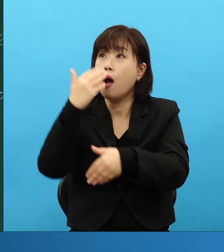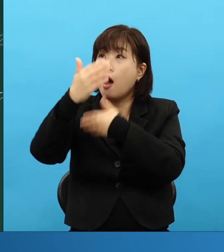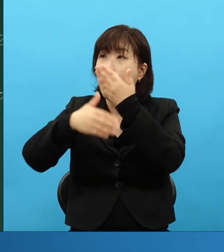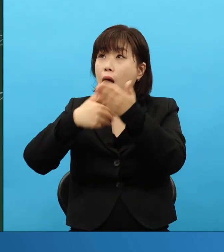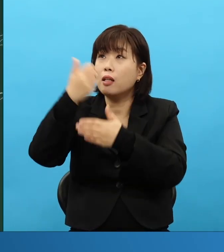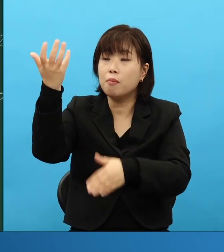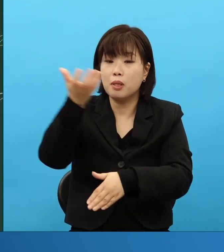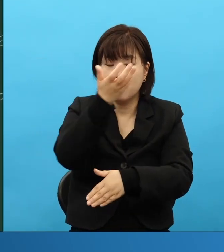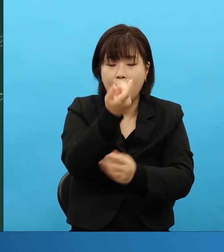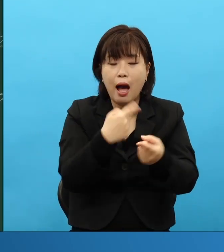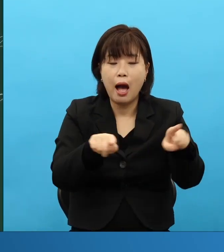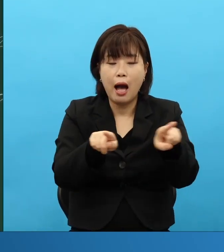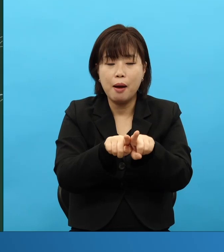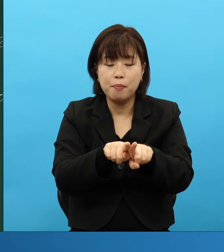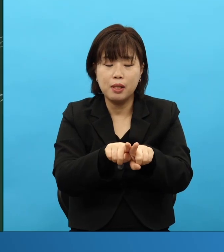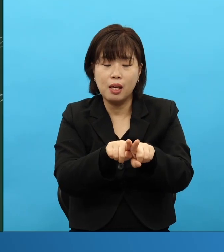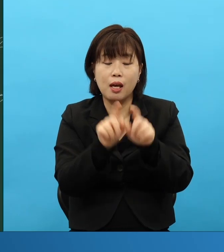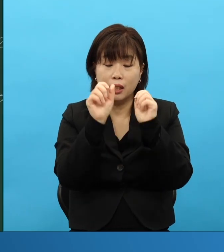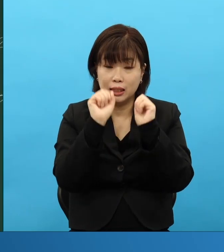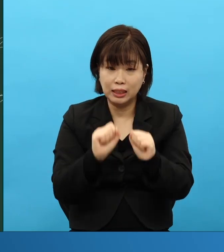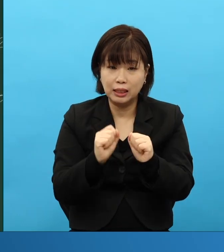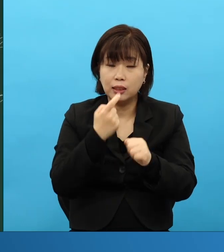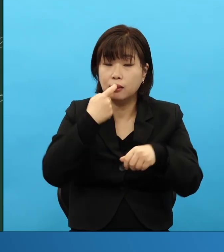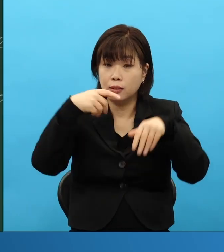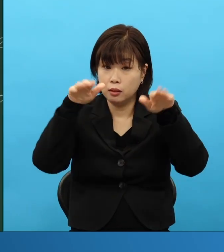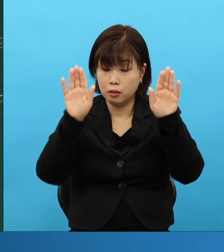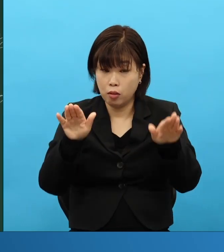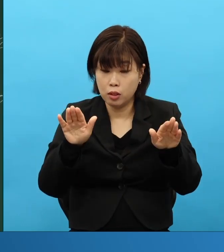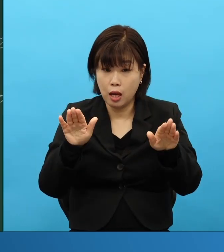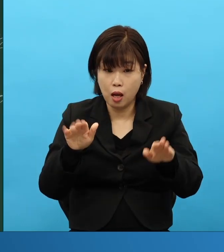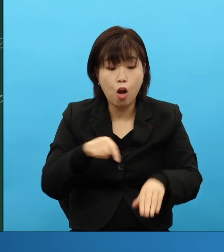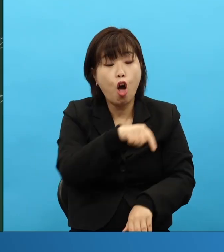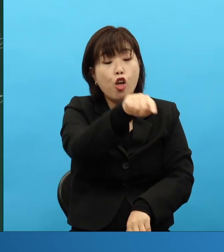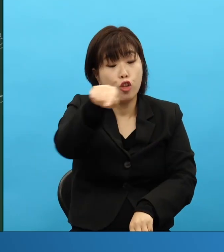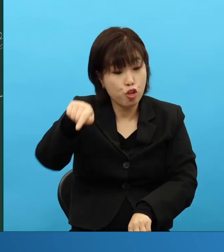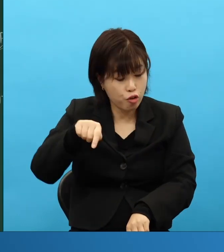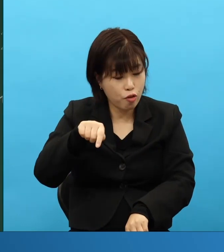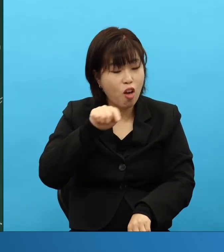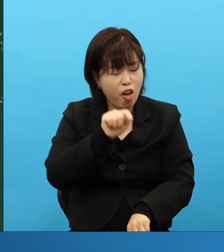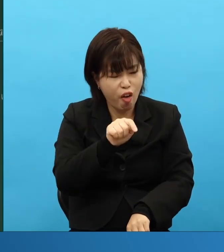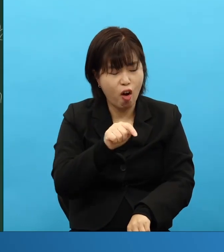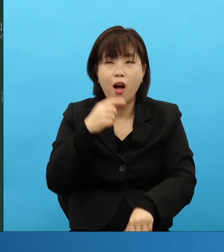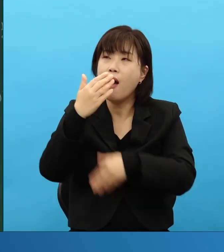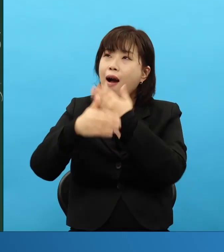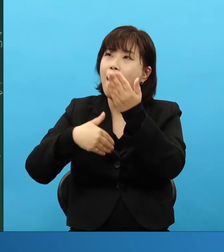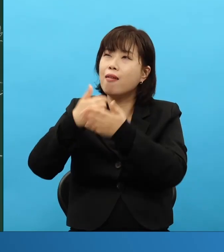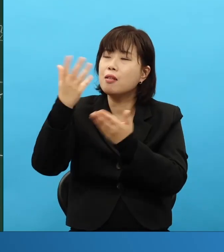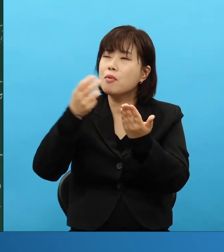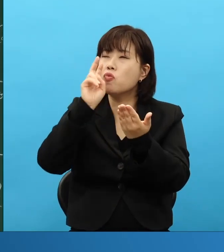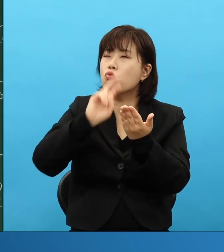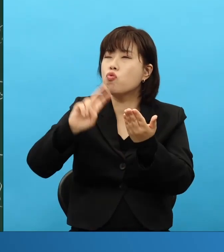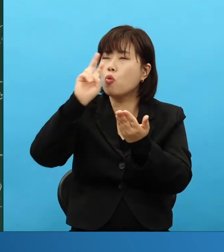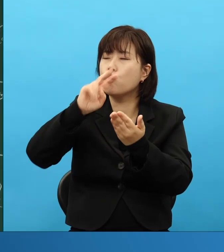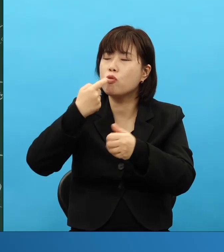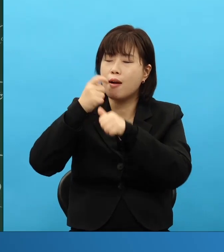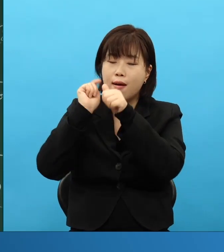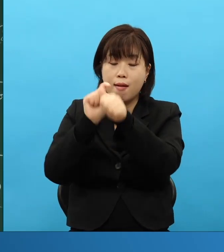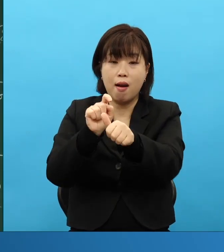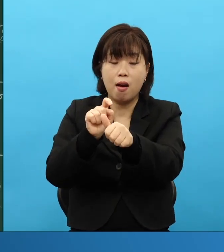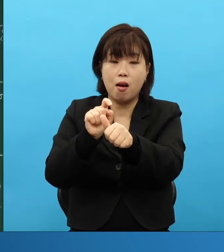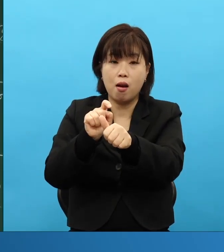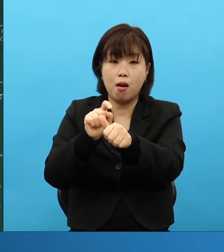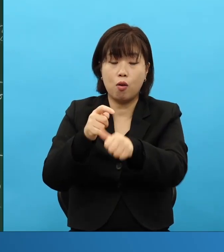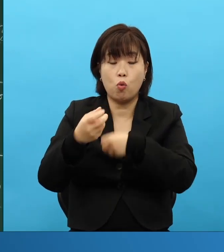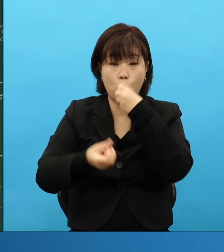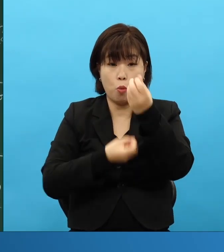천사요. 在神临在的地方的你们天军天使、啊， 여호와를 송축해라. 当颂赞耶和华 자, 。이 정도 되니까 다윗이 세계를 정복한 因 거예요. 为达到这个程度，